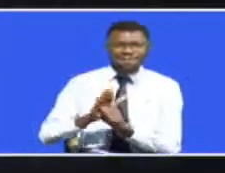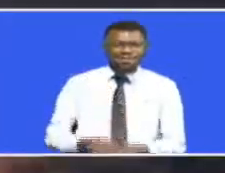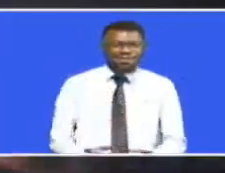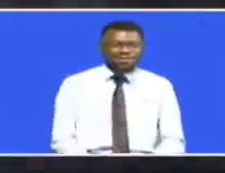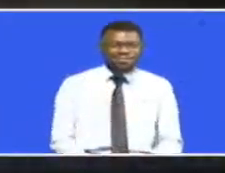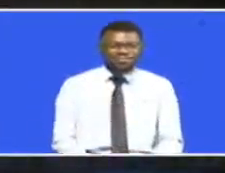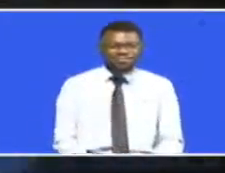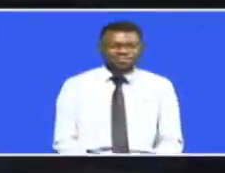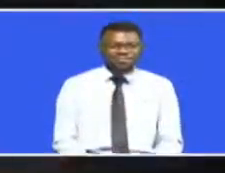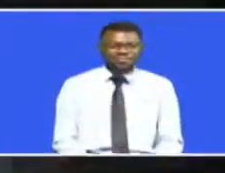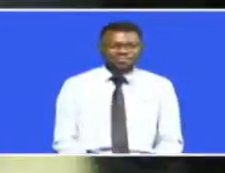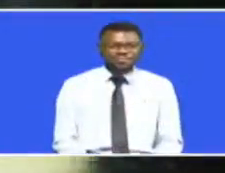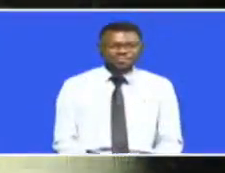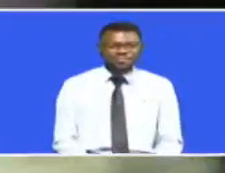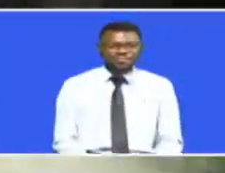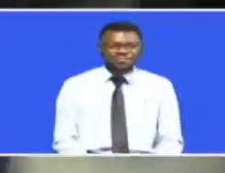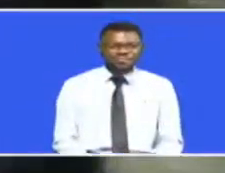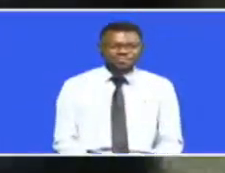rada.